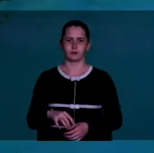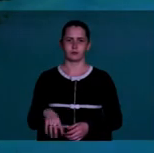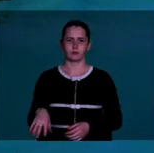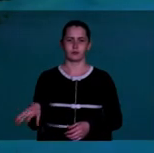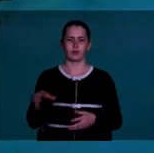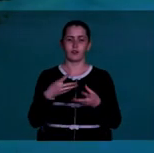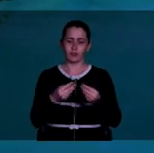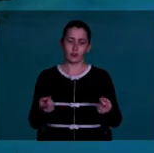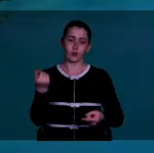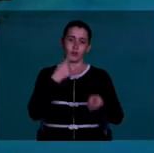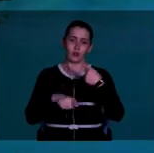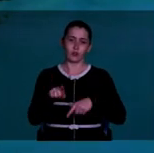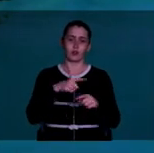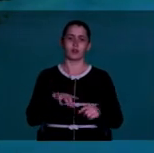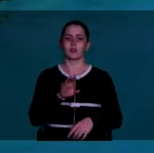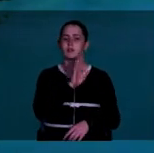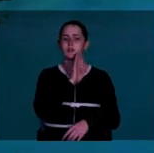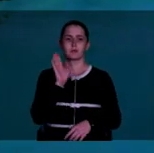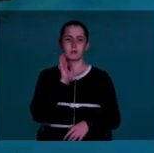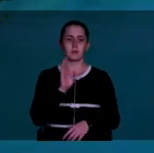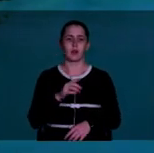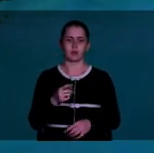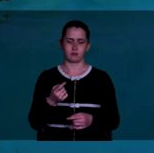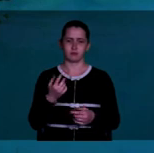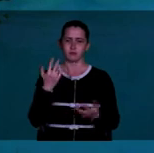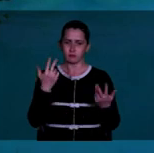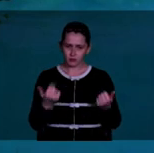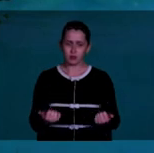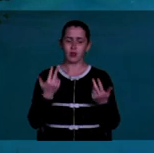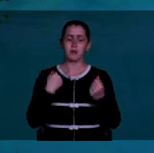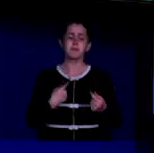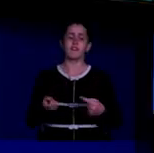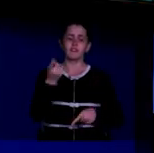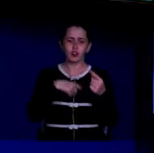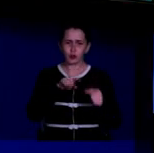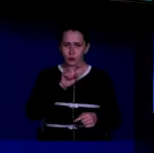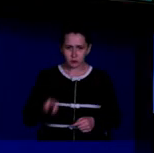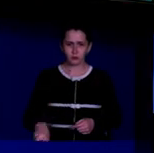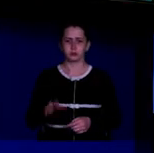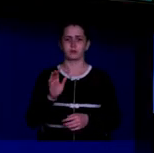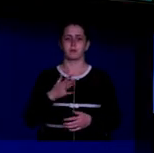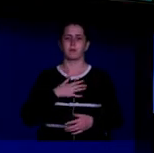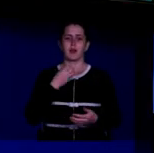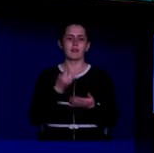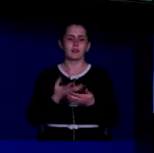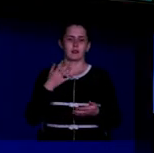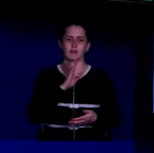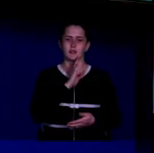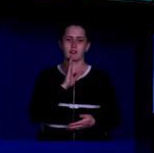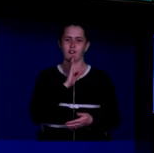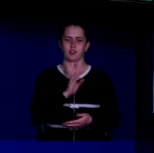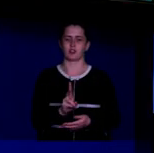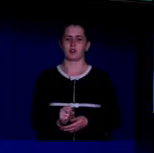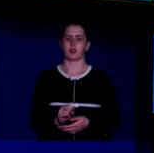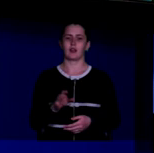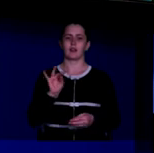«Ведь вы весной вернетесь?» — спрашивала серая шейка у матери. «Да, да, вернемся, моя дорогая, и